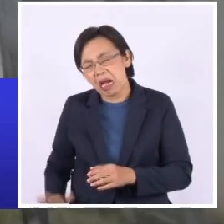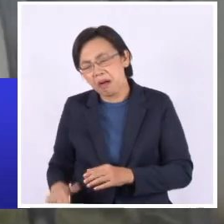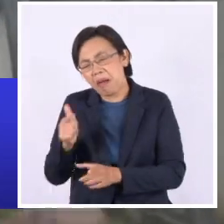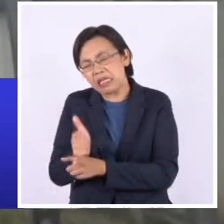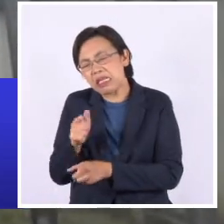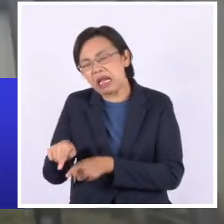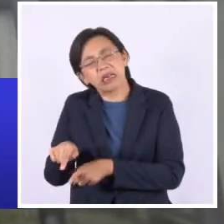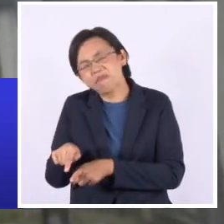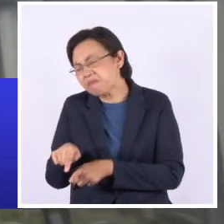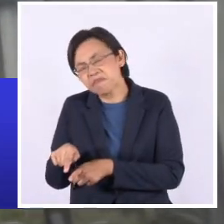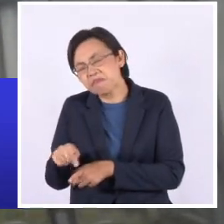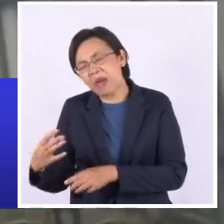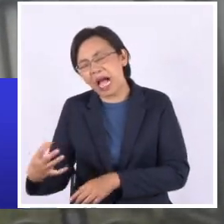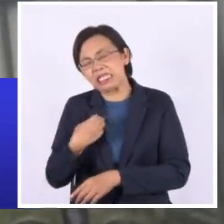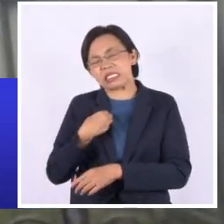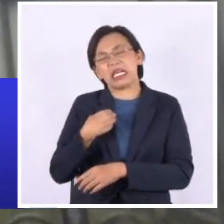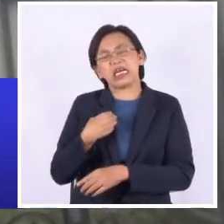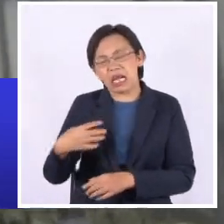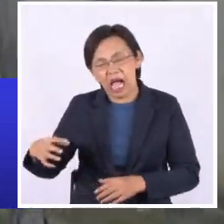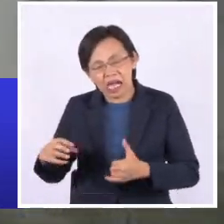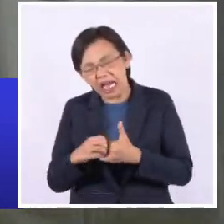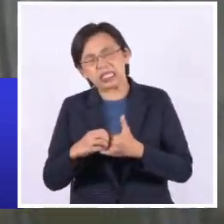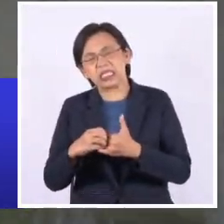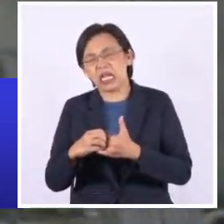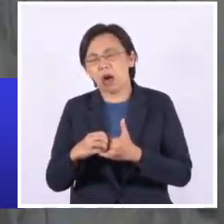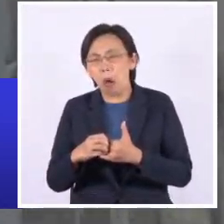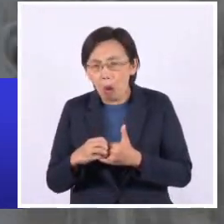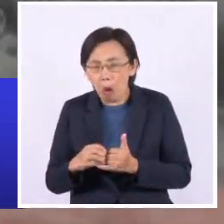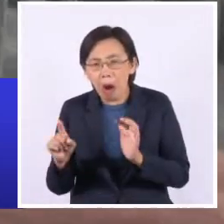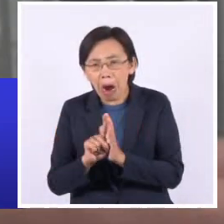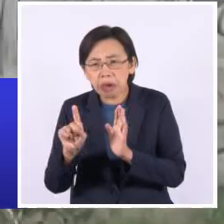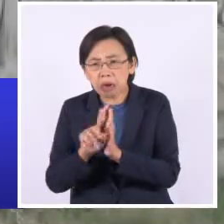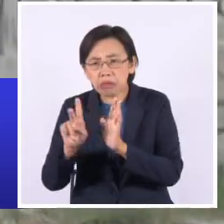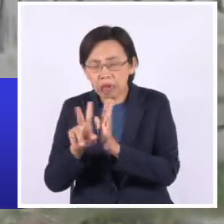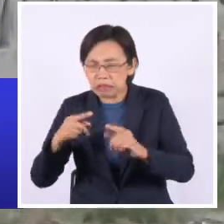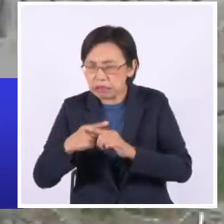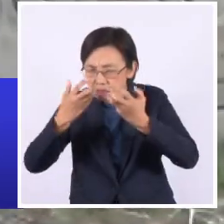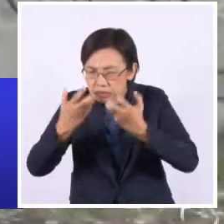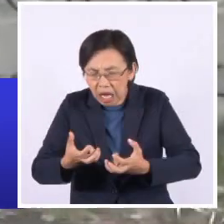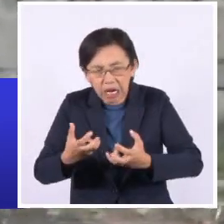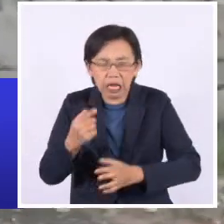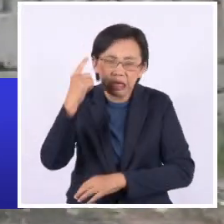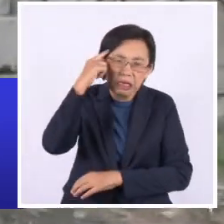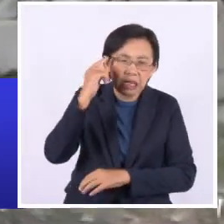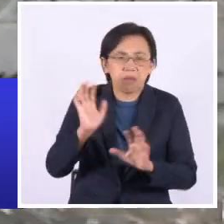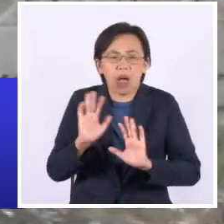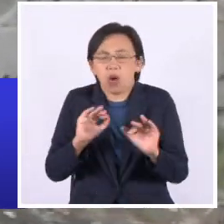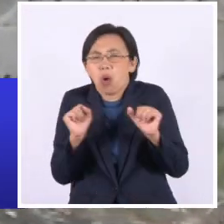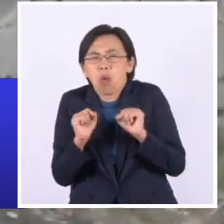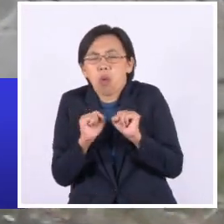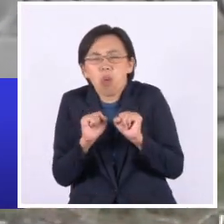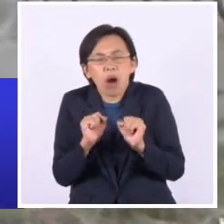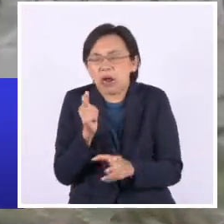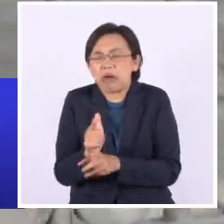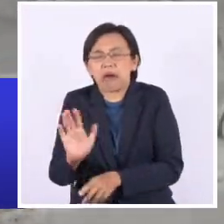ไว้นอยังไงดีเลี้ยงมากับมือมาแว้งกัดถึง3ครั้งแถมโดนหนักทุกครั้งตอนนี้กลัวและผวาไปหมดถึ